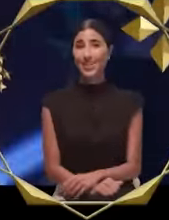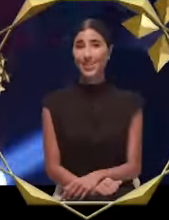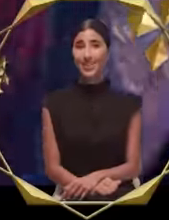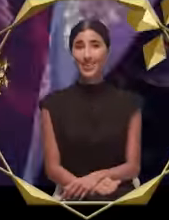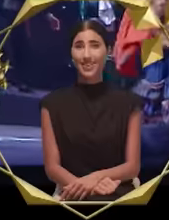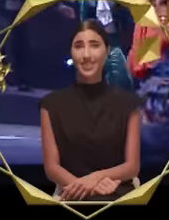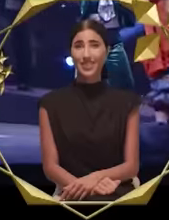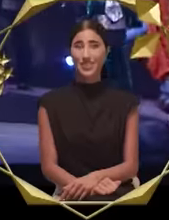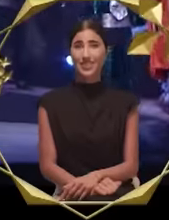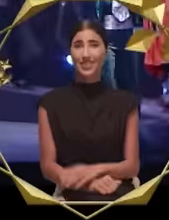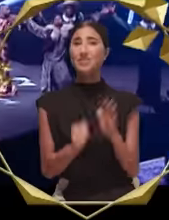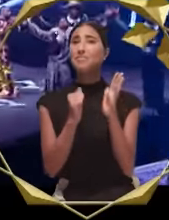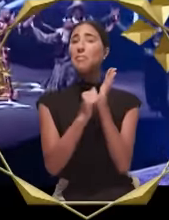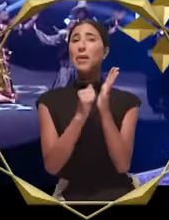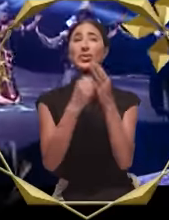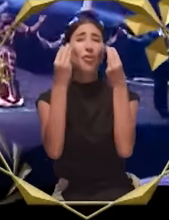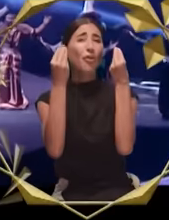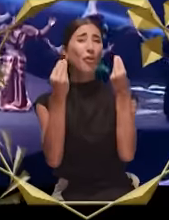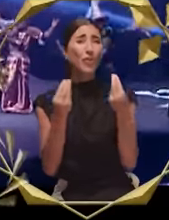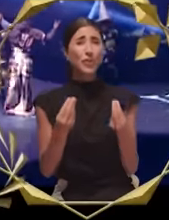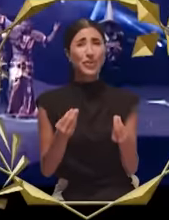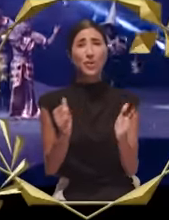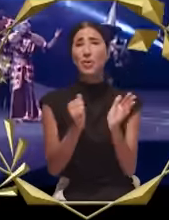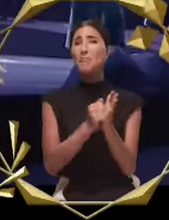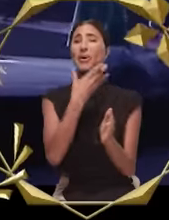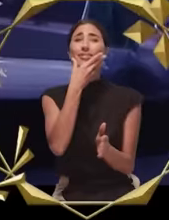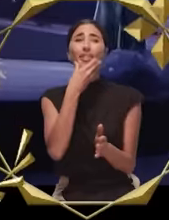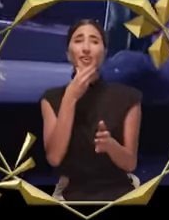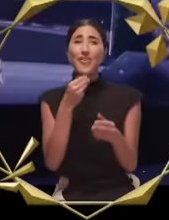لو أنك ما جئت على الدنيا